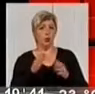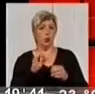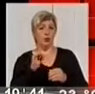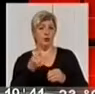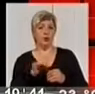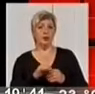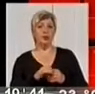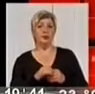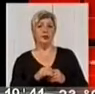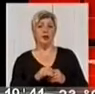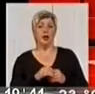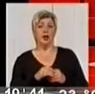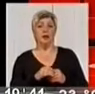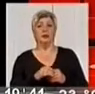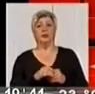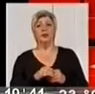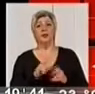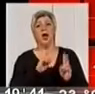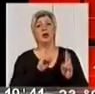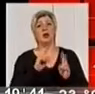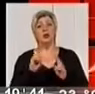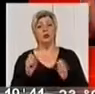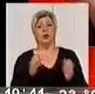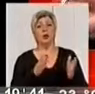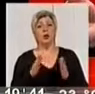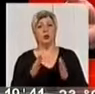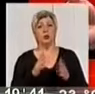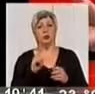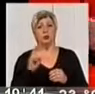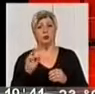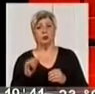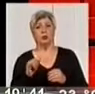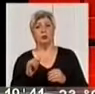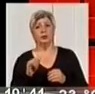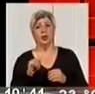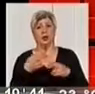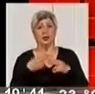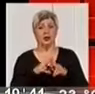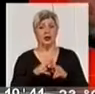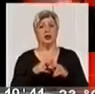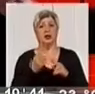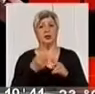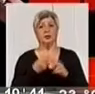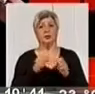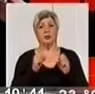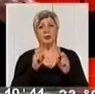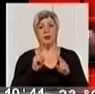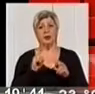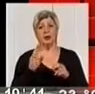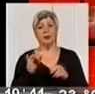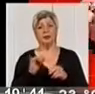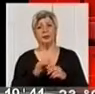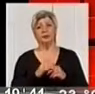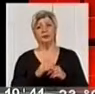скажіть, будь ласка, а яку підготовку, ну, зокрема, з техніки безпеки, медалі про виховання ще